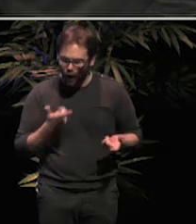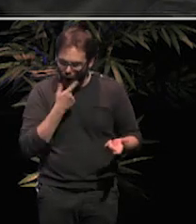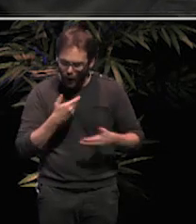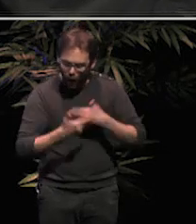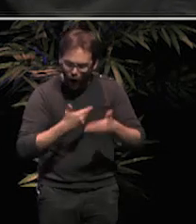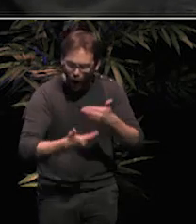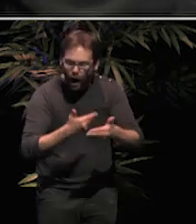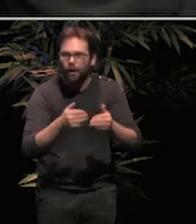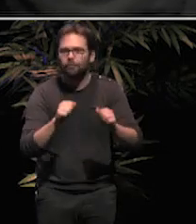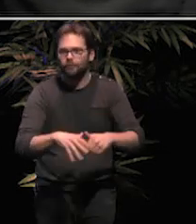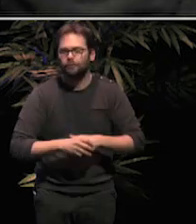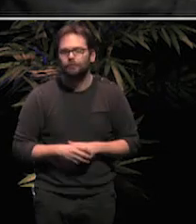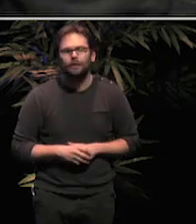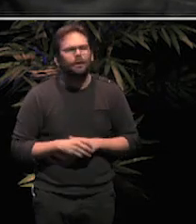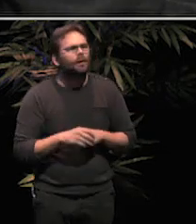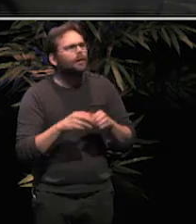Après,